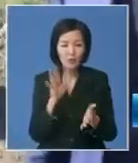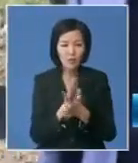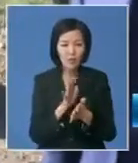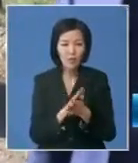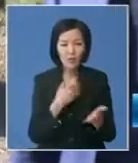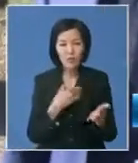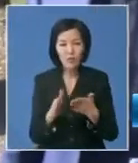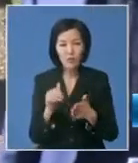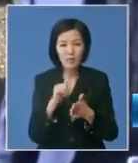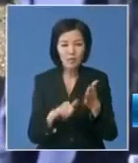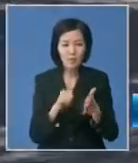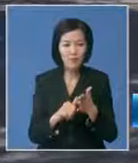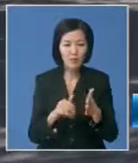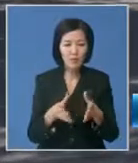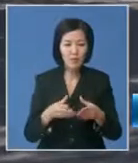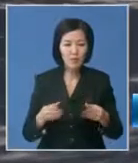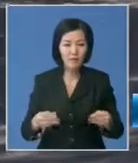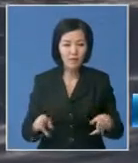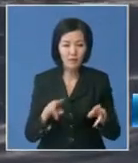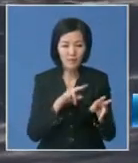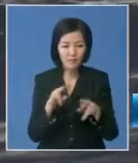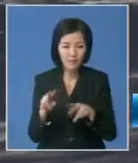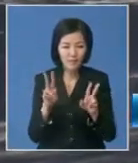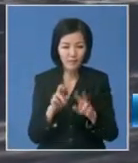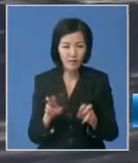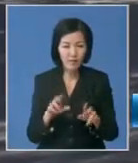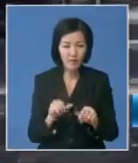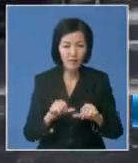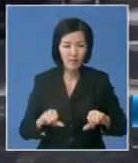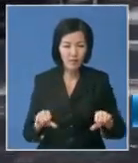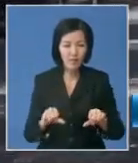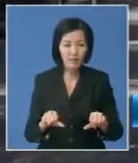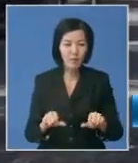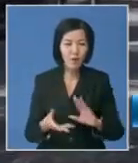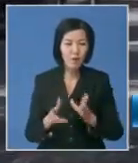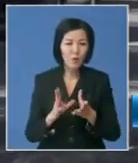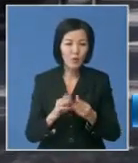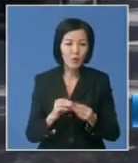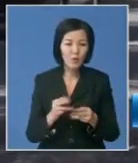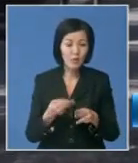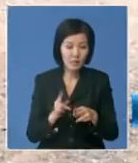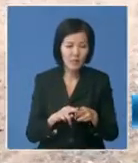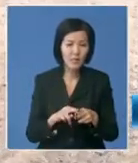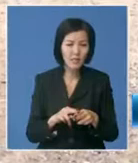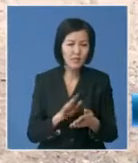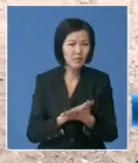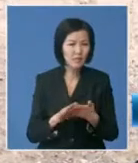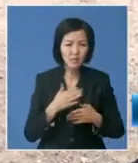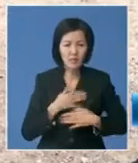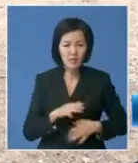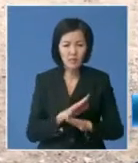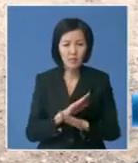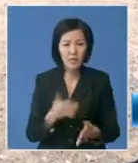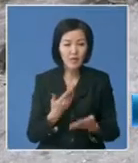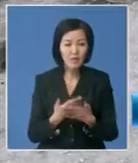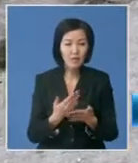замечания сделано еще во время весенних санитарной очистке проверили члены комиссии общая картина и на этот раз далеко не радужная к примеру